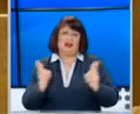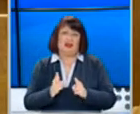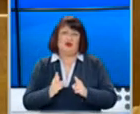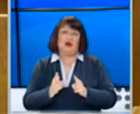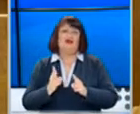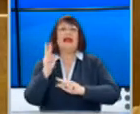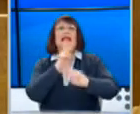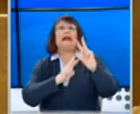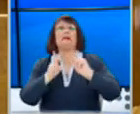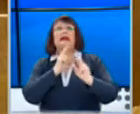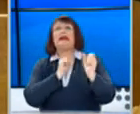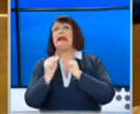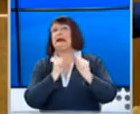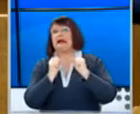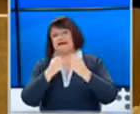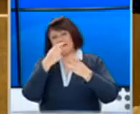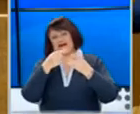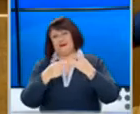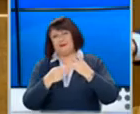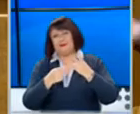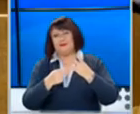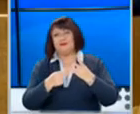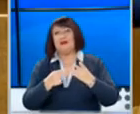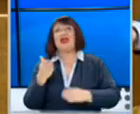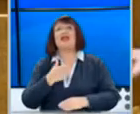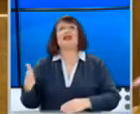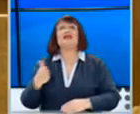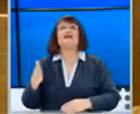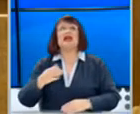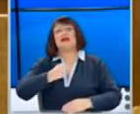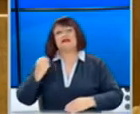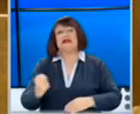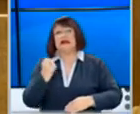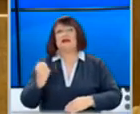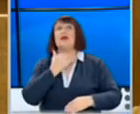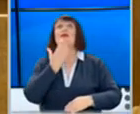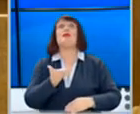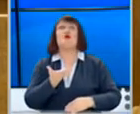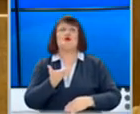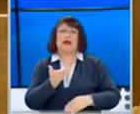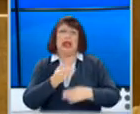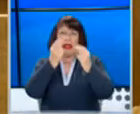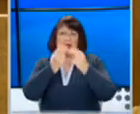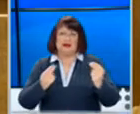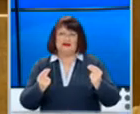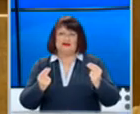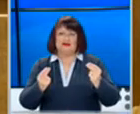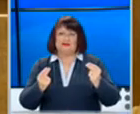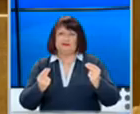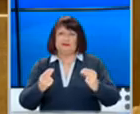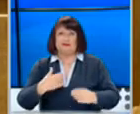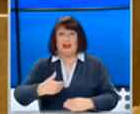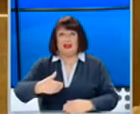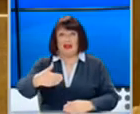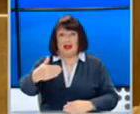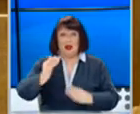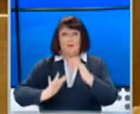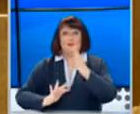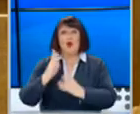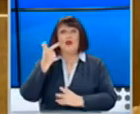κρίσης. Και η συντηρητική παράταξη και η δεξιά δεν μπορεί σε αυτές τις κρίσεις να απαντήσει. Η απάντηση θα έρθει με